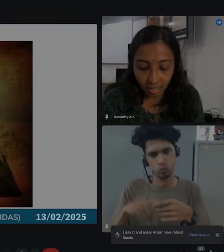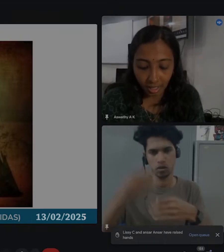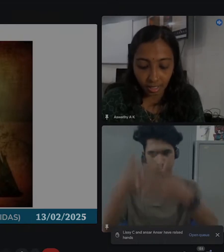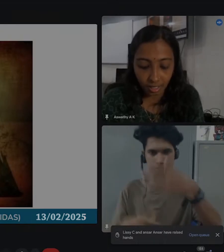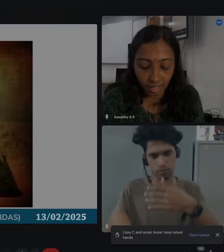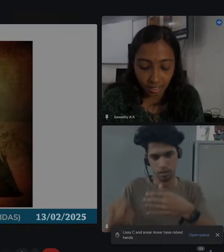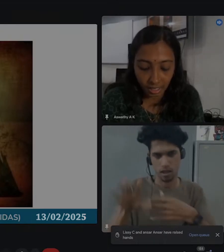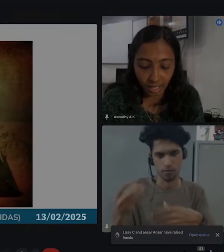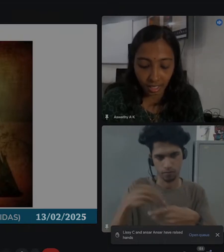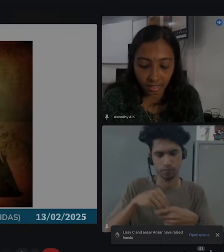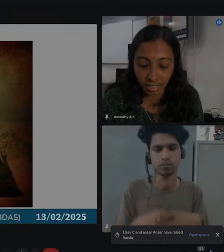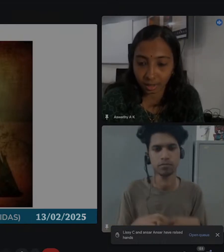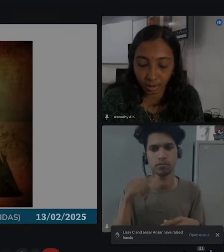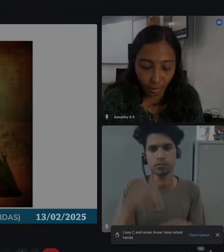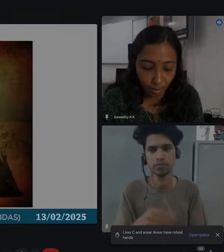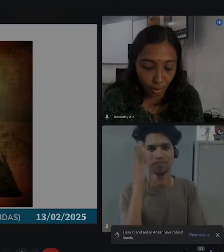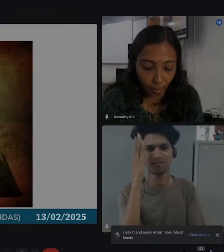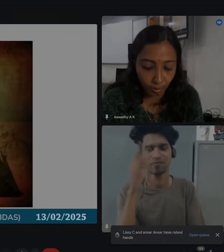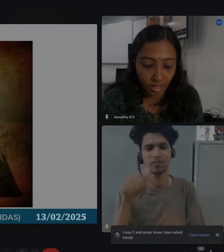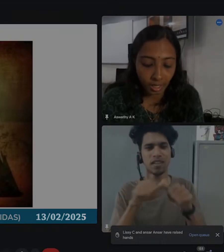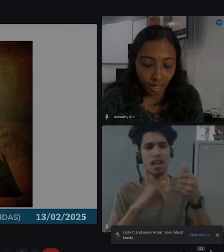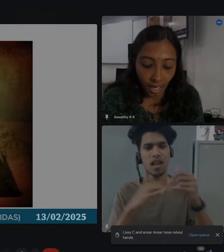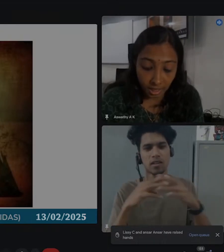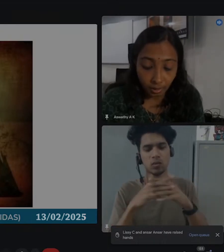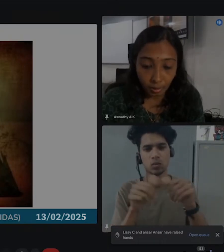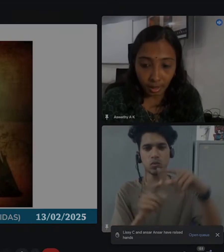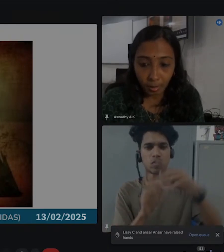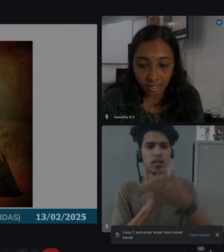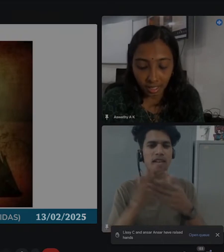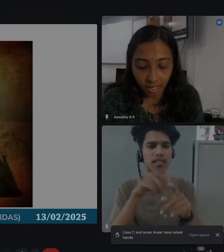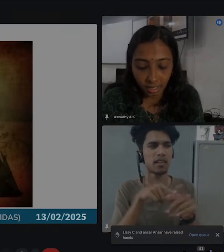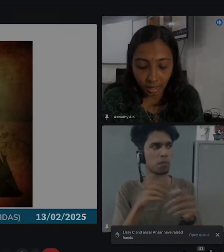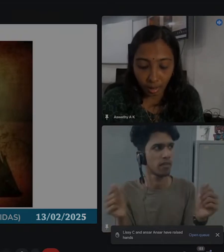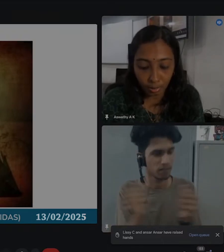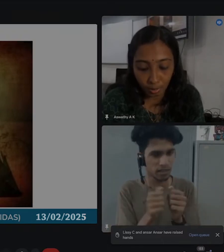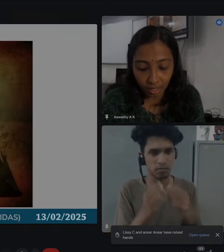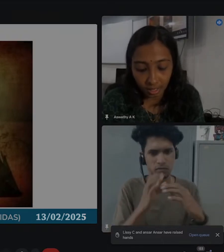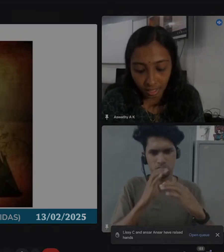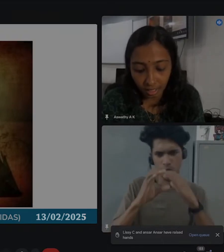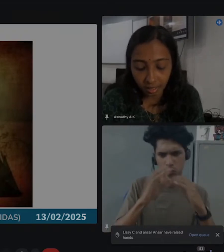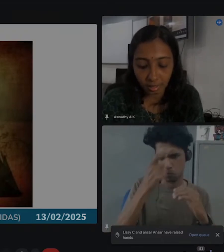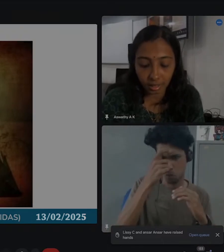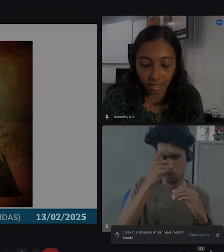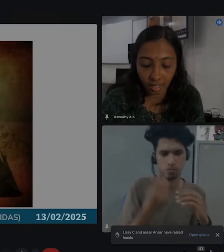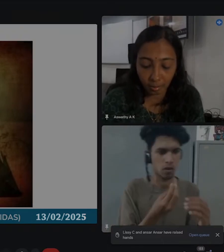ഇന്നത്തെ സെഷൻ കൈകാര്യം ചെയ്ത അശ്വതി മാമിനോടൊപ്പം ആശയവിനിമയം, ഭക്ഷണം കഴിക്കുന്നതിനുള്ള ബുദ്ധിമുട്ട്